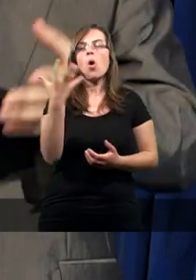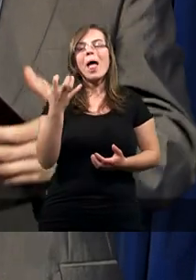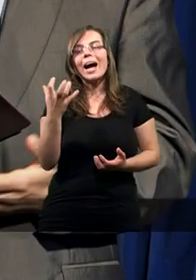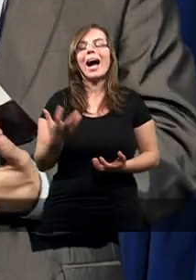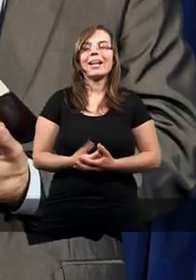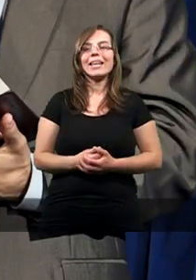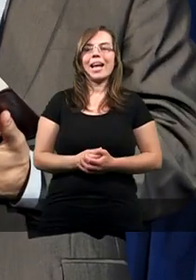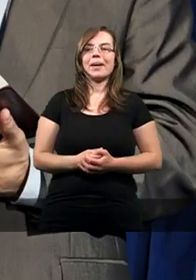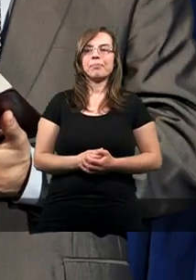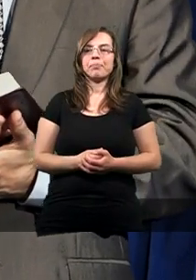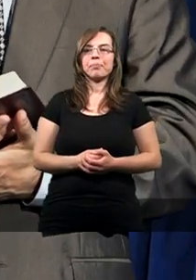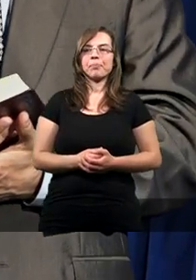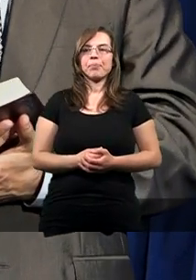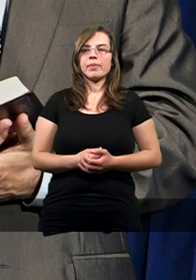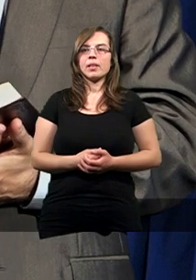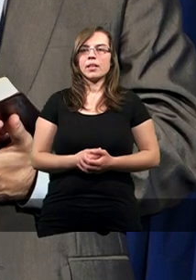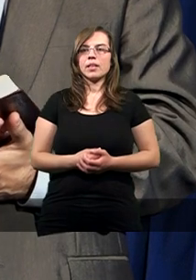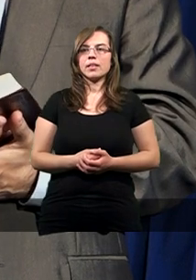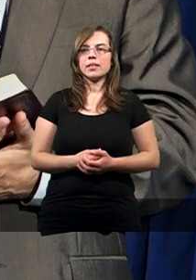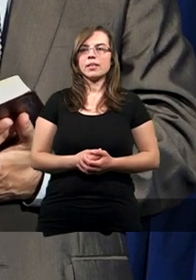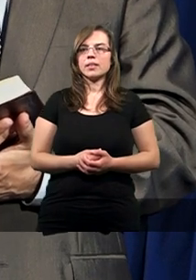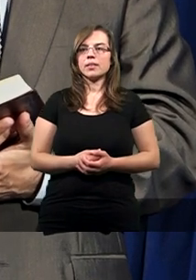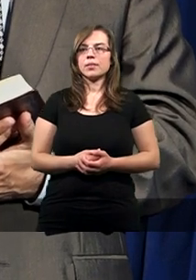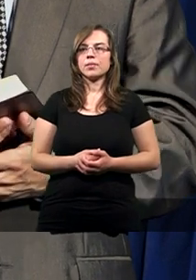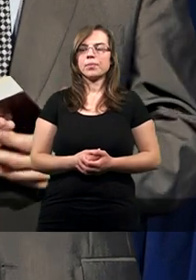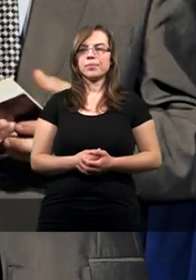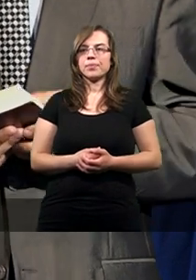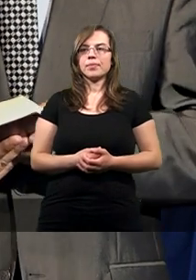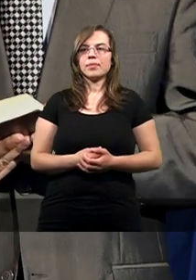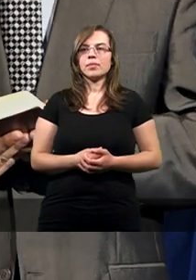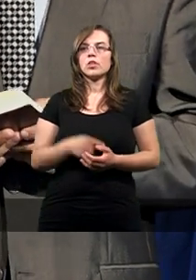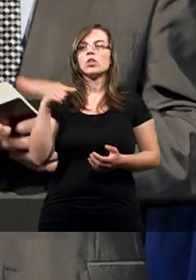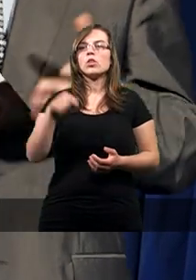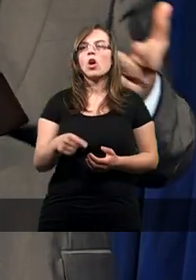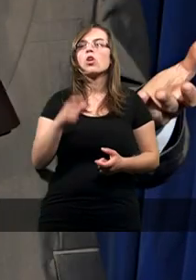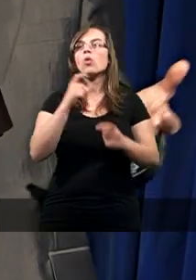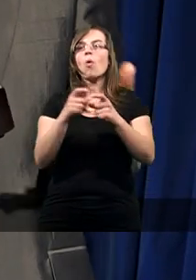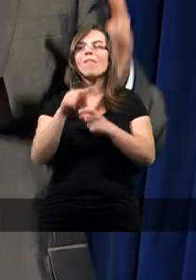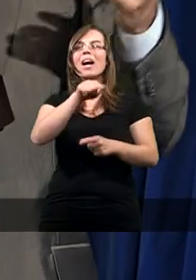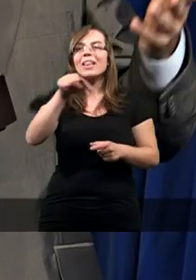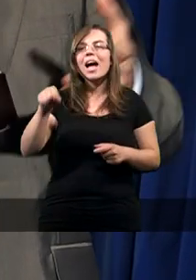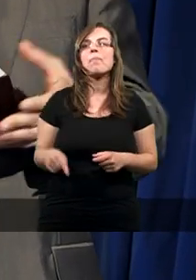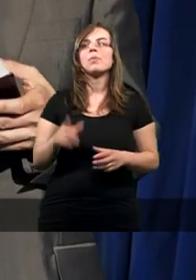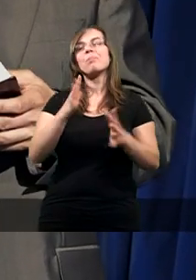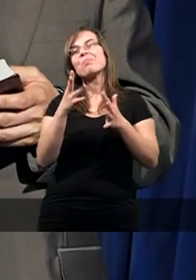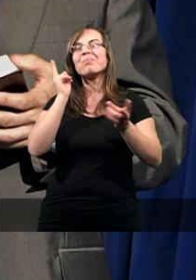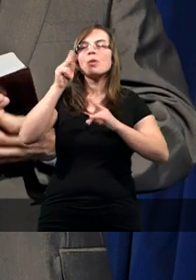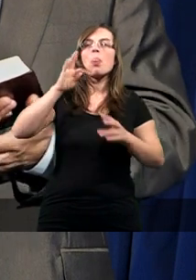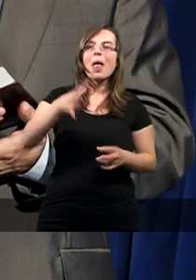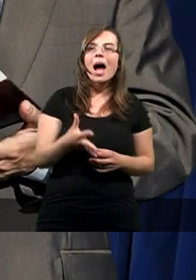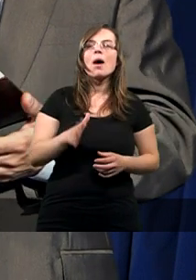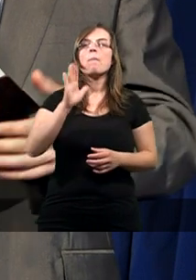to nagranie, the pastor says, Bob, do you take Sherry to be your lawfully wedded wife? To słowa tam brzmią mniej więcej